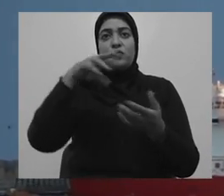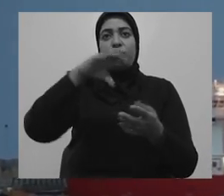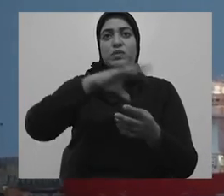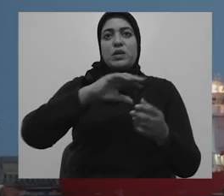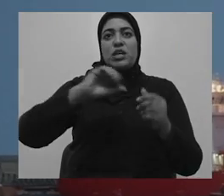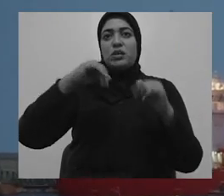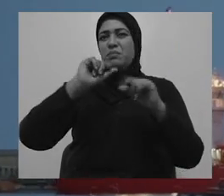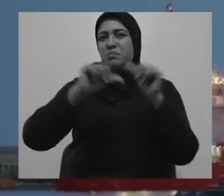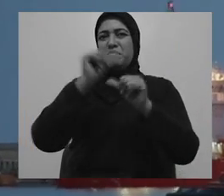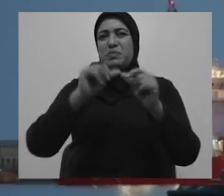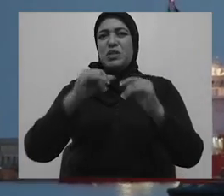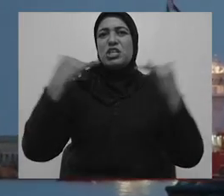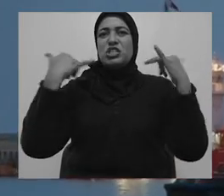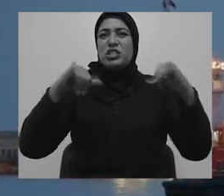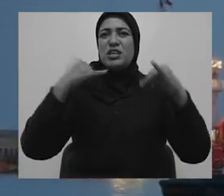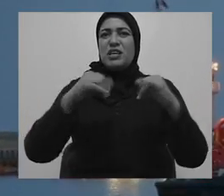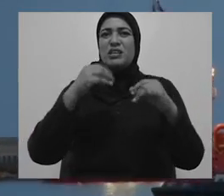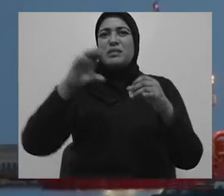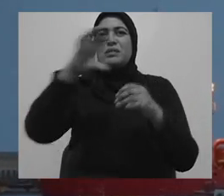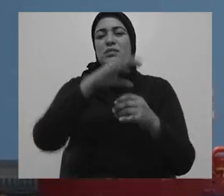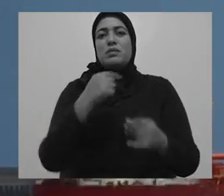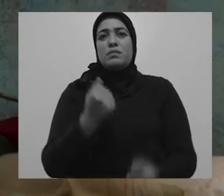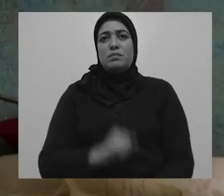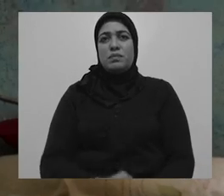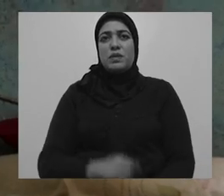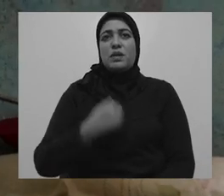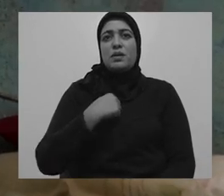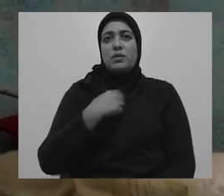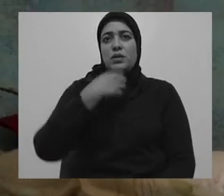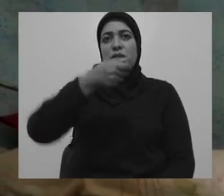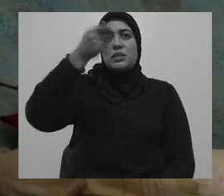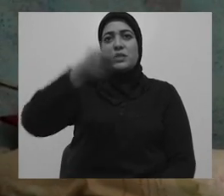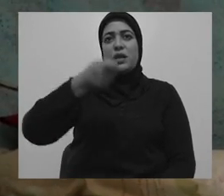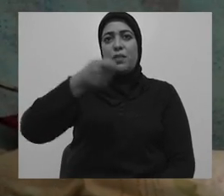Parmi les enquêteurs algériens, il y avait Djiloul.